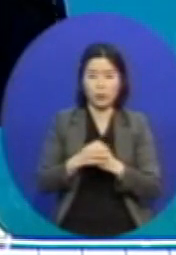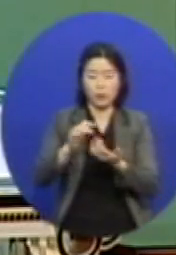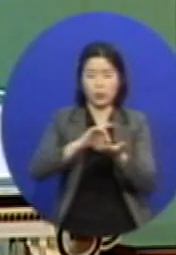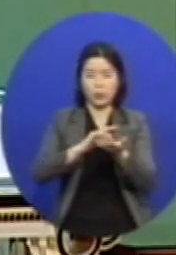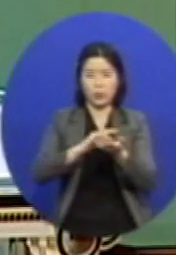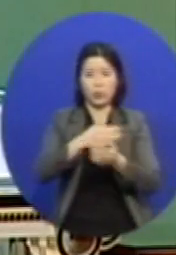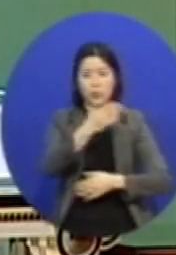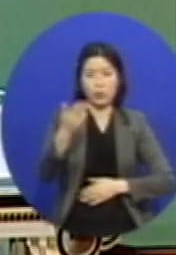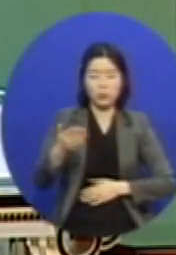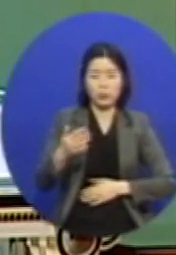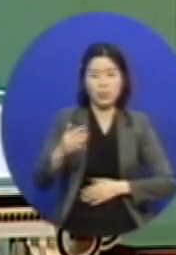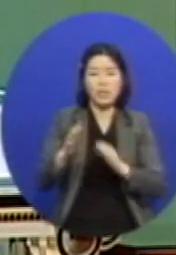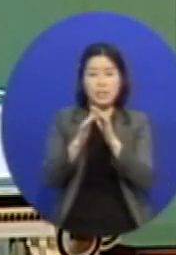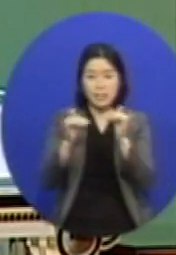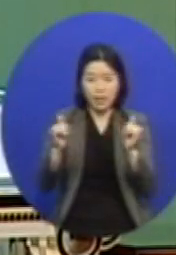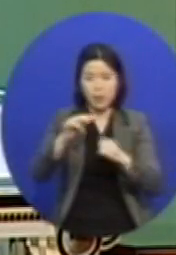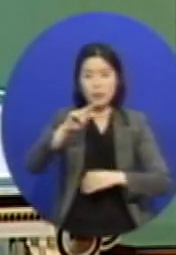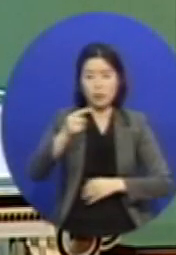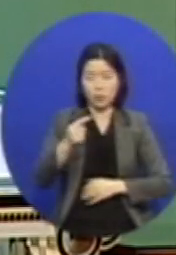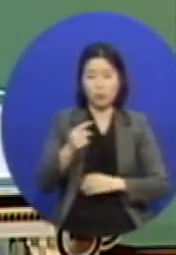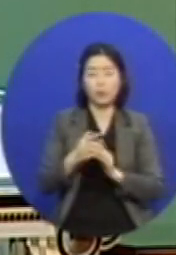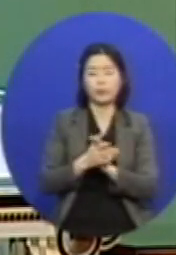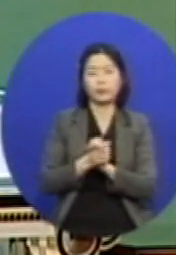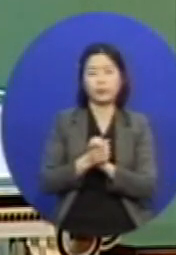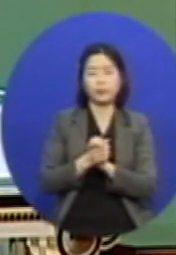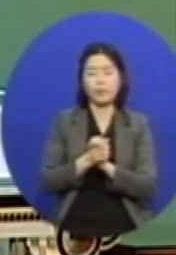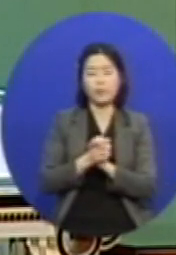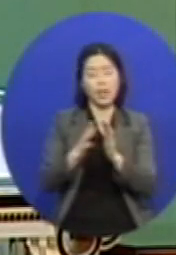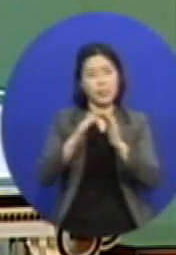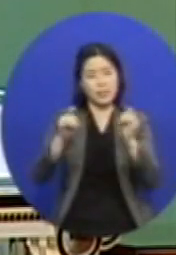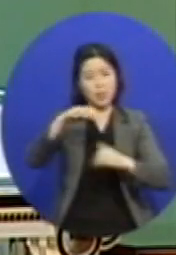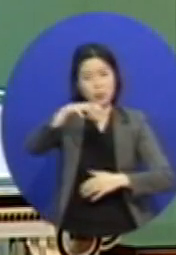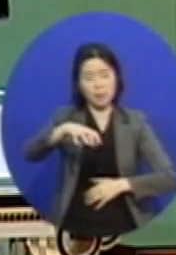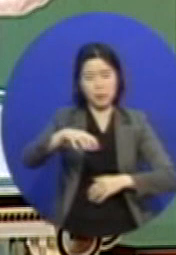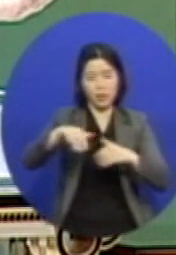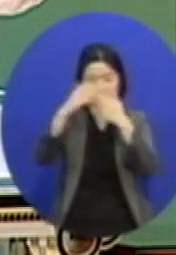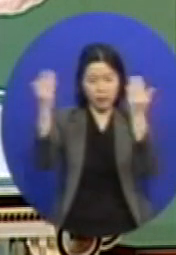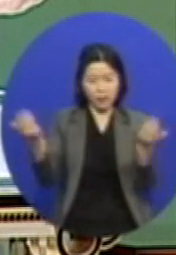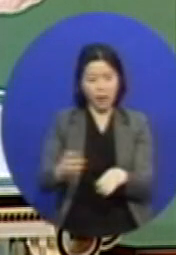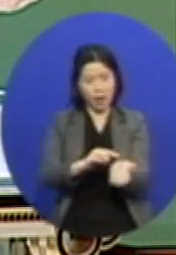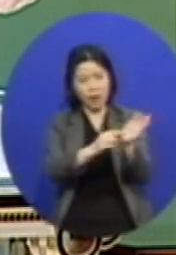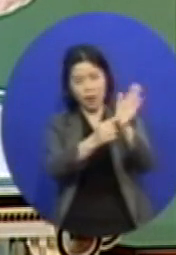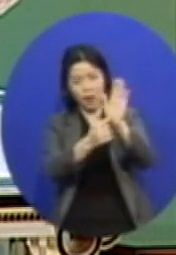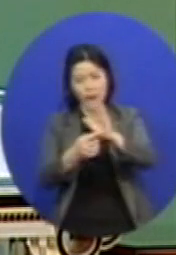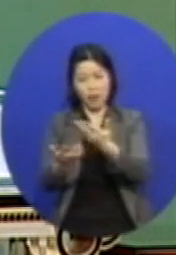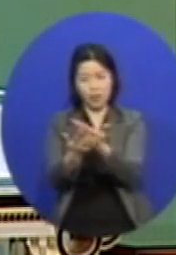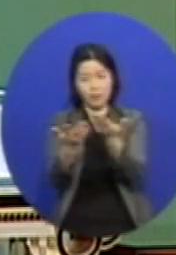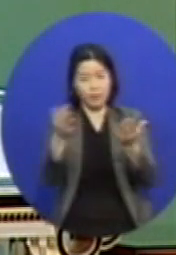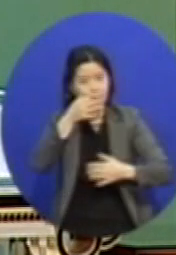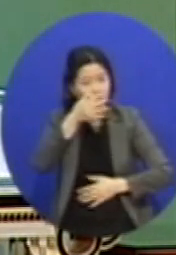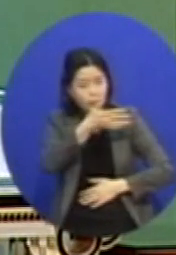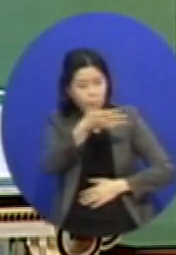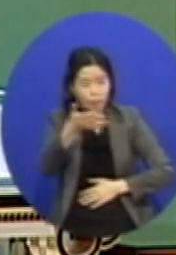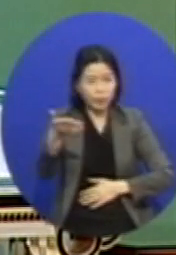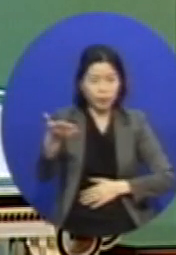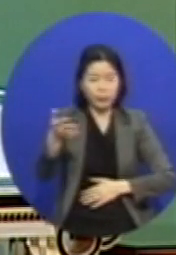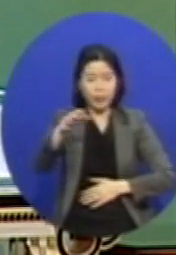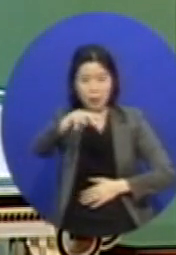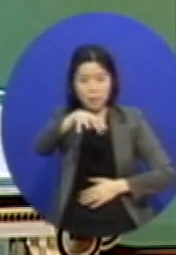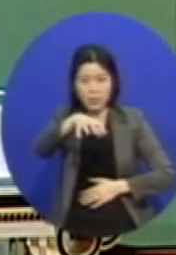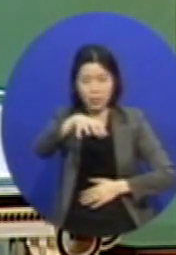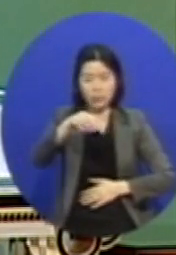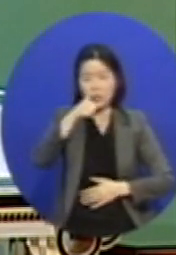사람들을 사람들도 말입니다 사람들 앞에 다 드러난 상태에서는 죄 못찍어 여